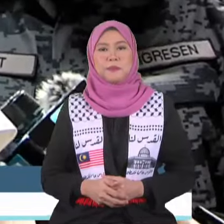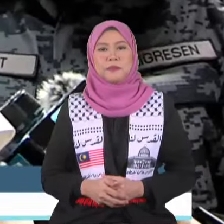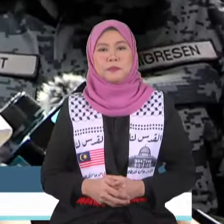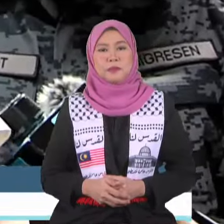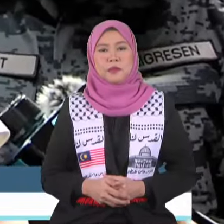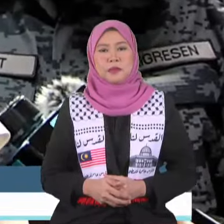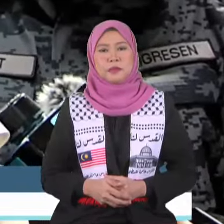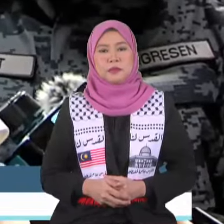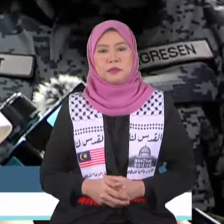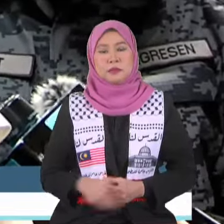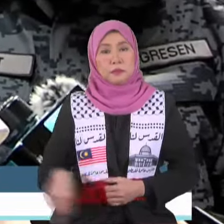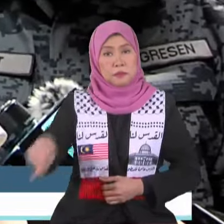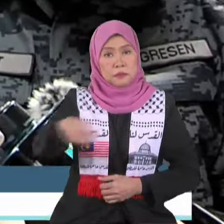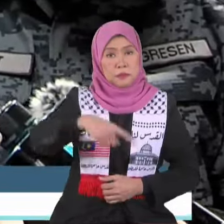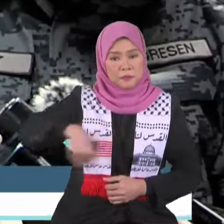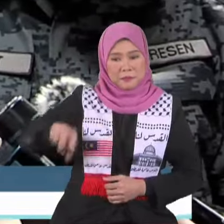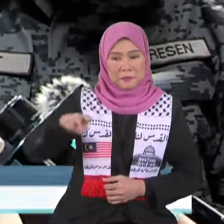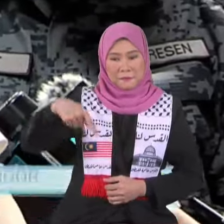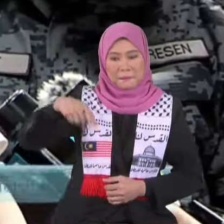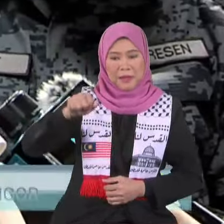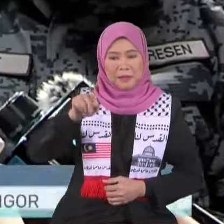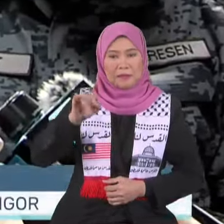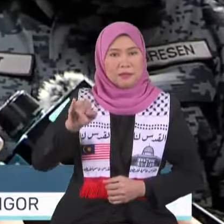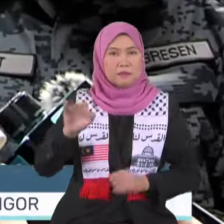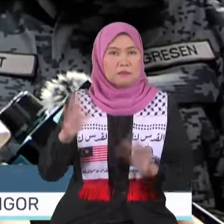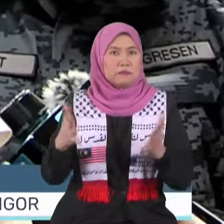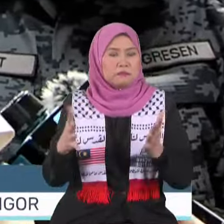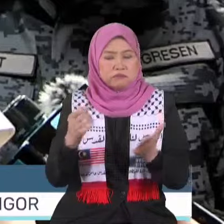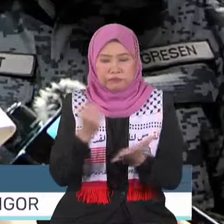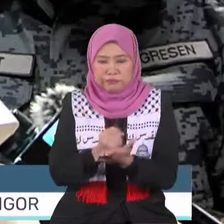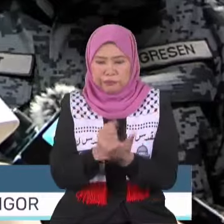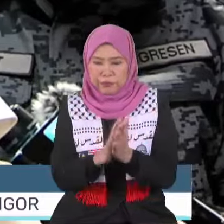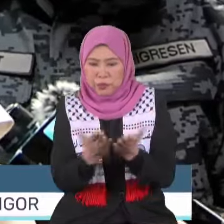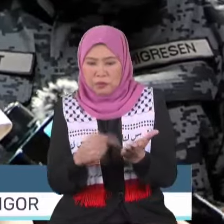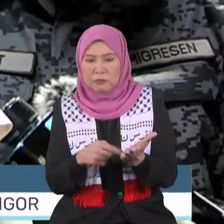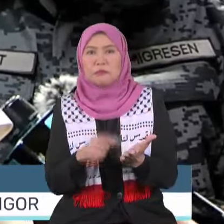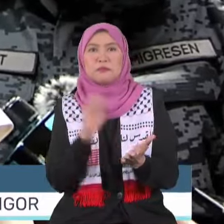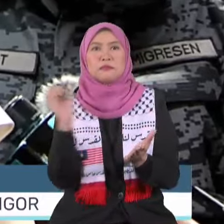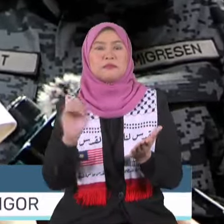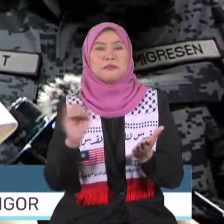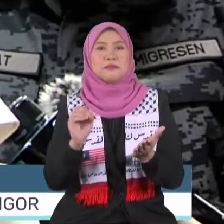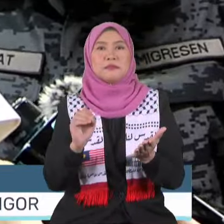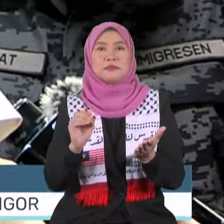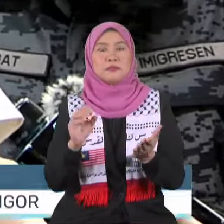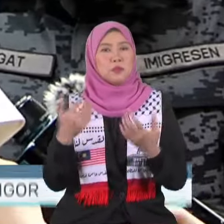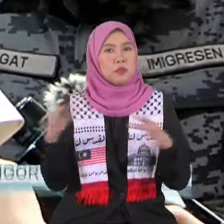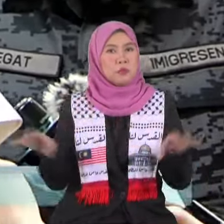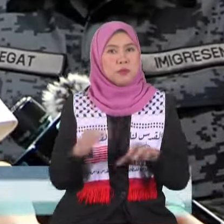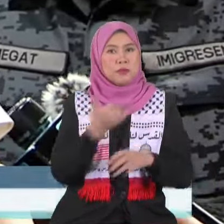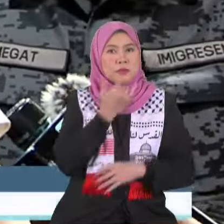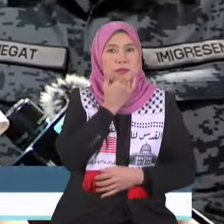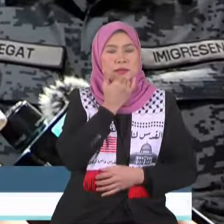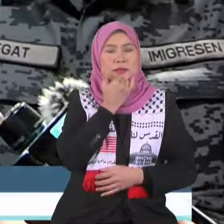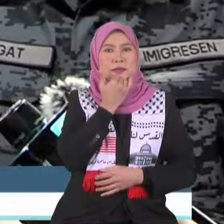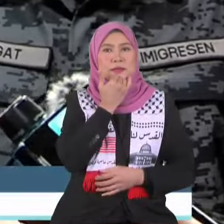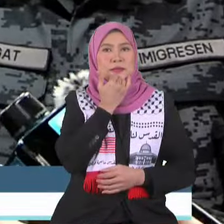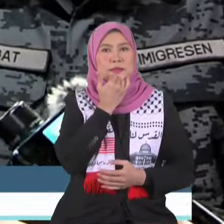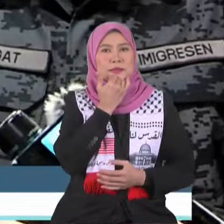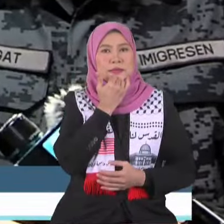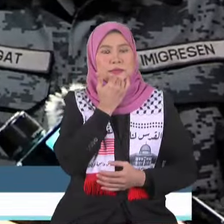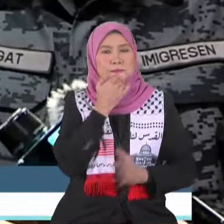Pemeriksaan awal mendapati mereka ini tidak mempunyai sebarang dokumen perjalanan yang sah dan juga telah melakukan kesalahan di bawah